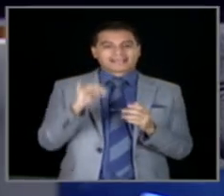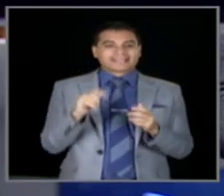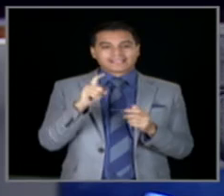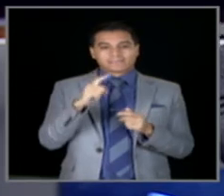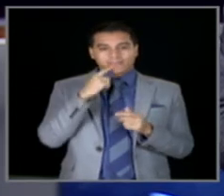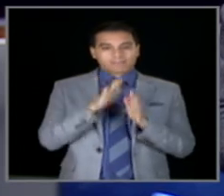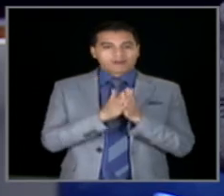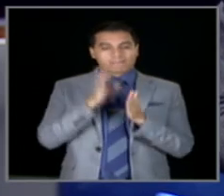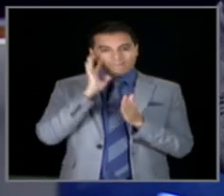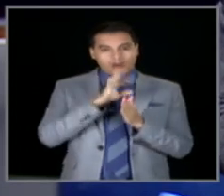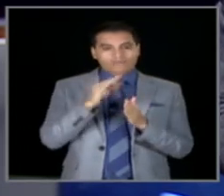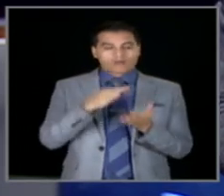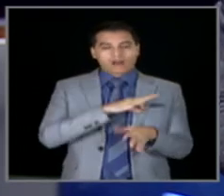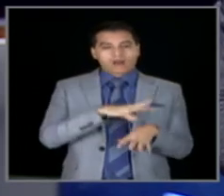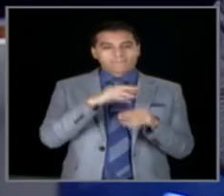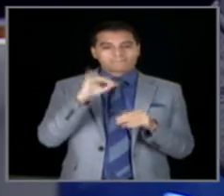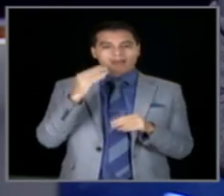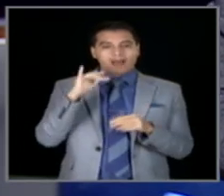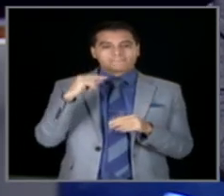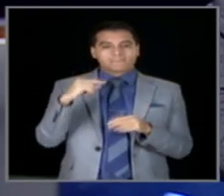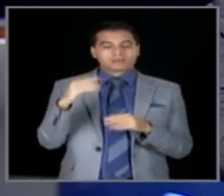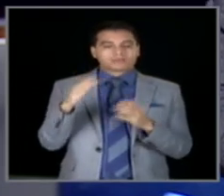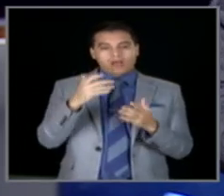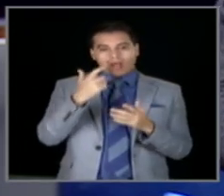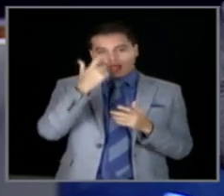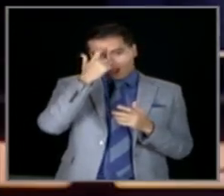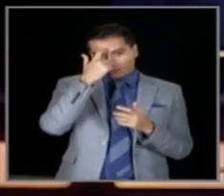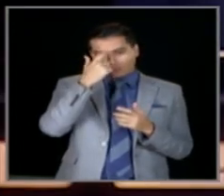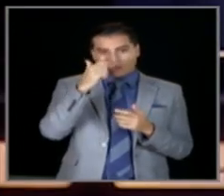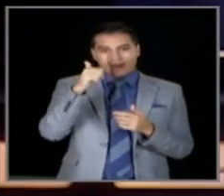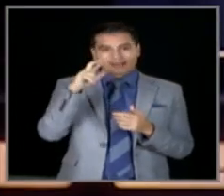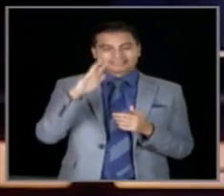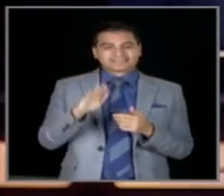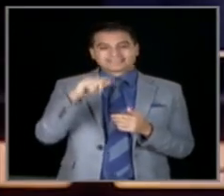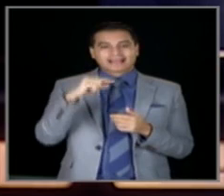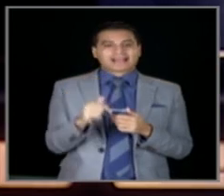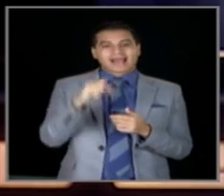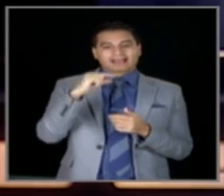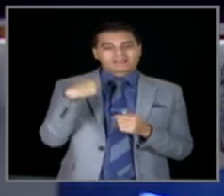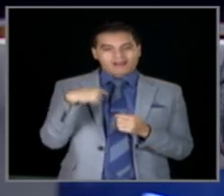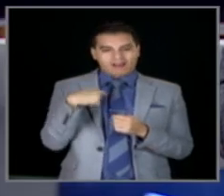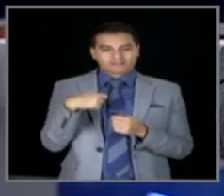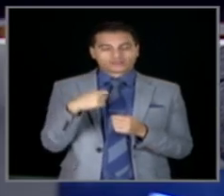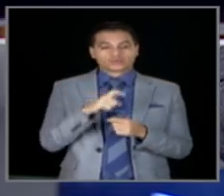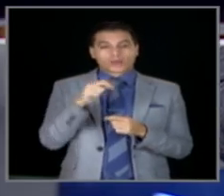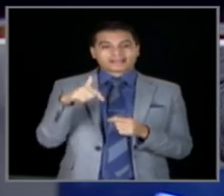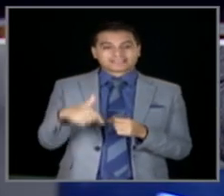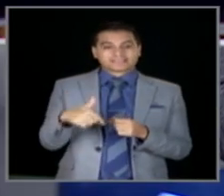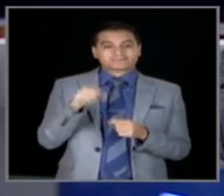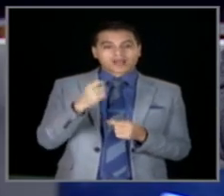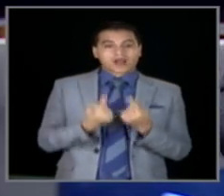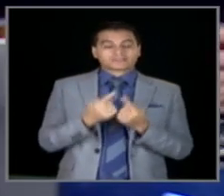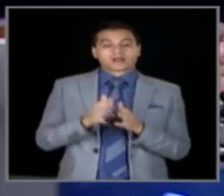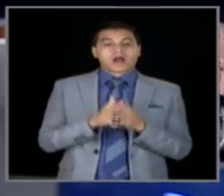طبعا كتاب للراحل محمد أنور السادات. السؤال السادس، لوزون هي